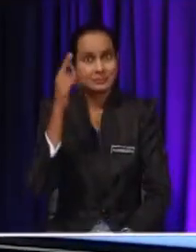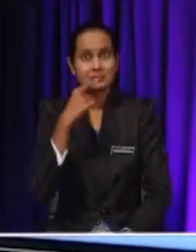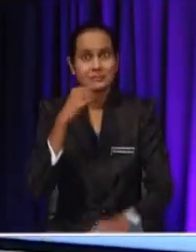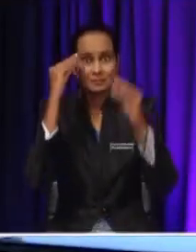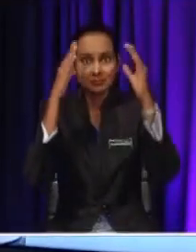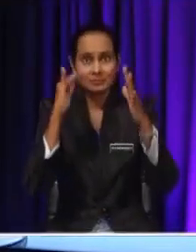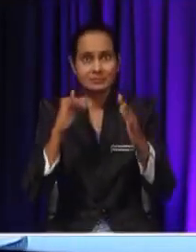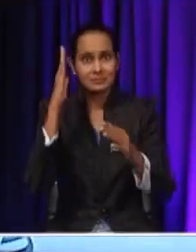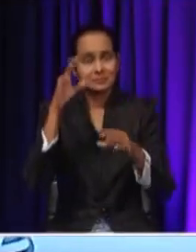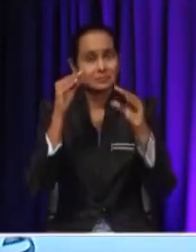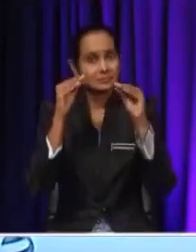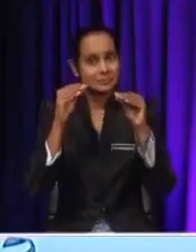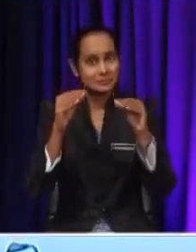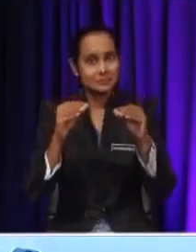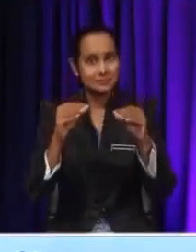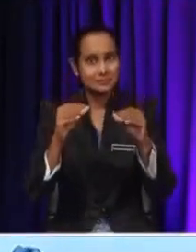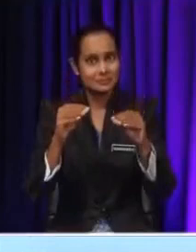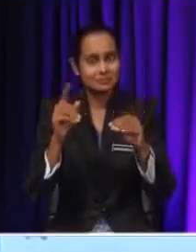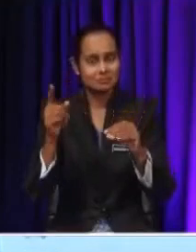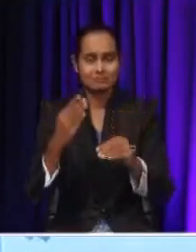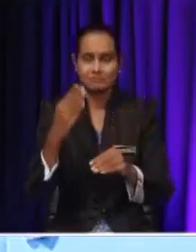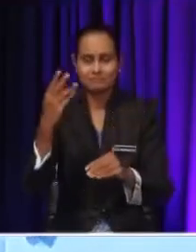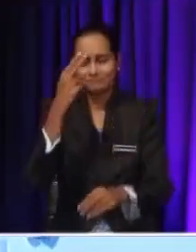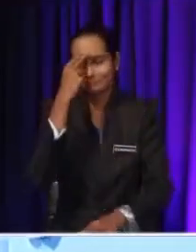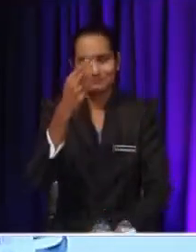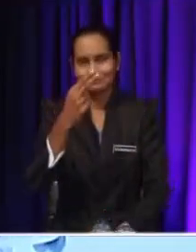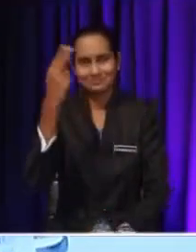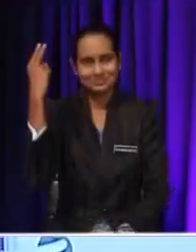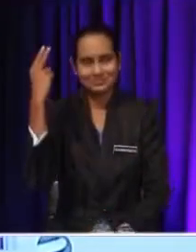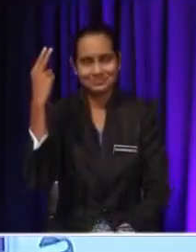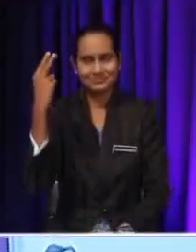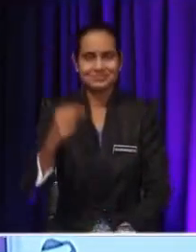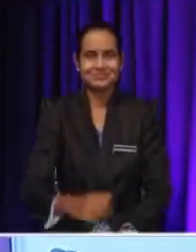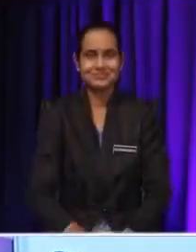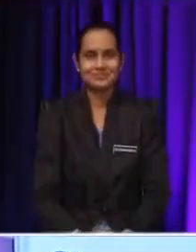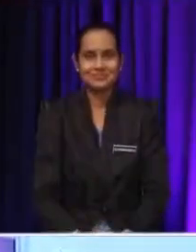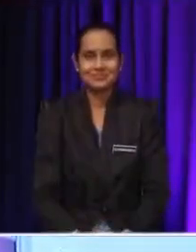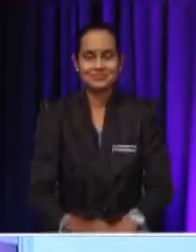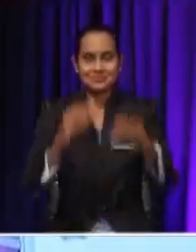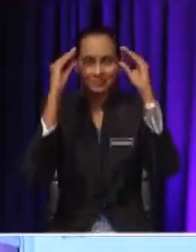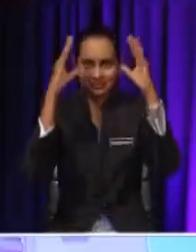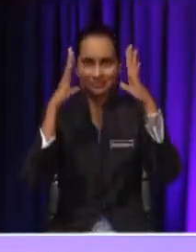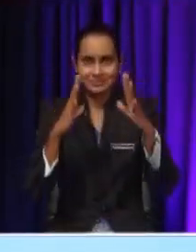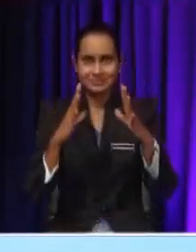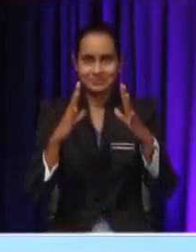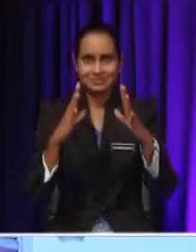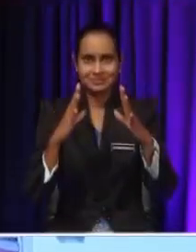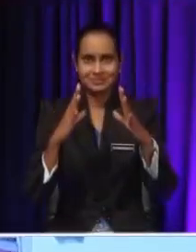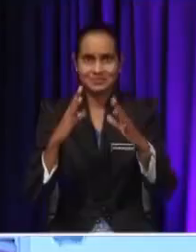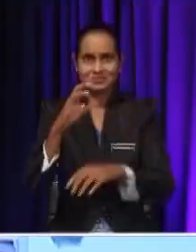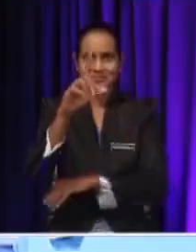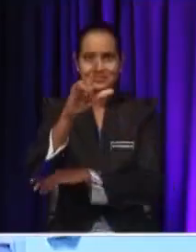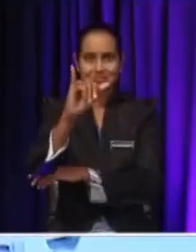mengajak kita kali ini beliau ini memang cukup Wah hebat hahaha bukan kita ada cego Cik